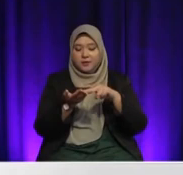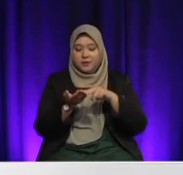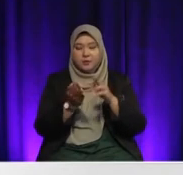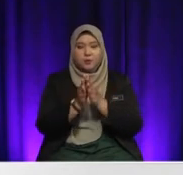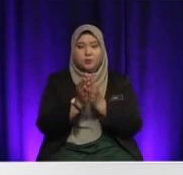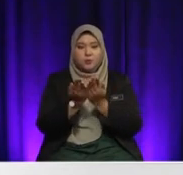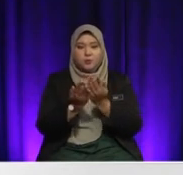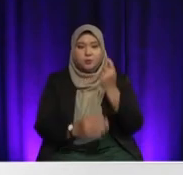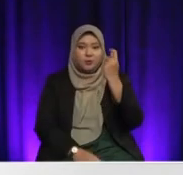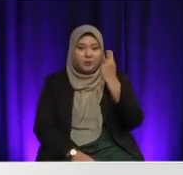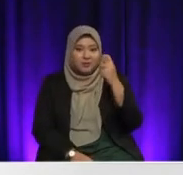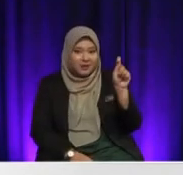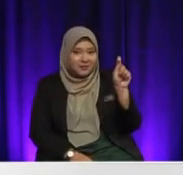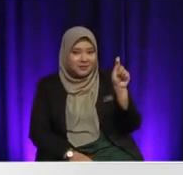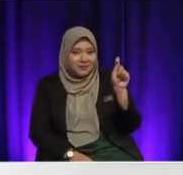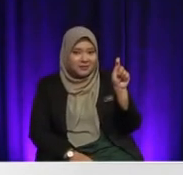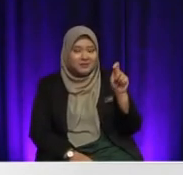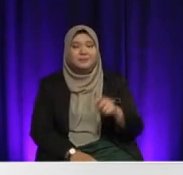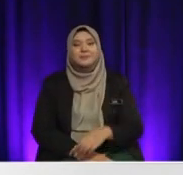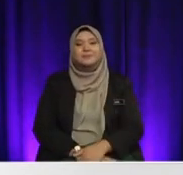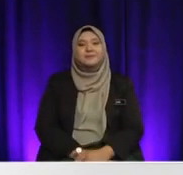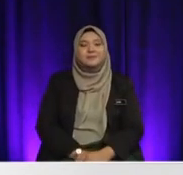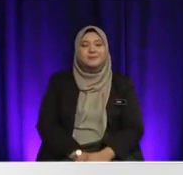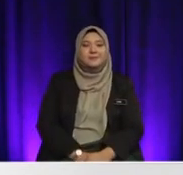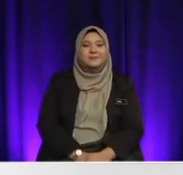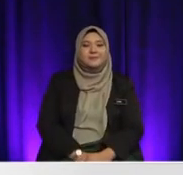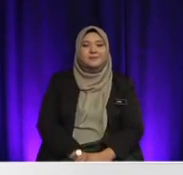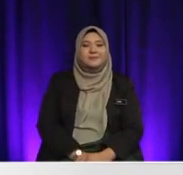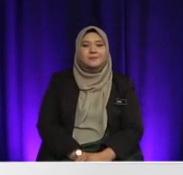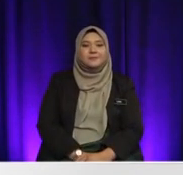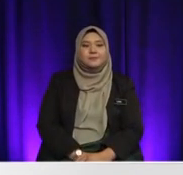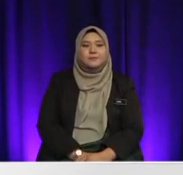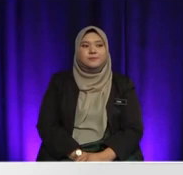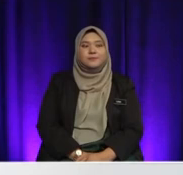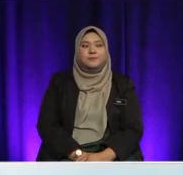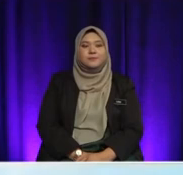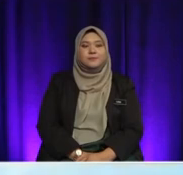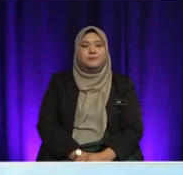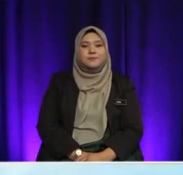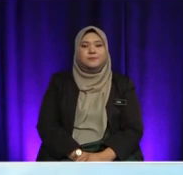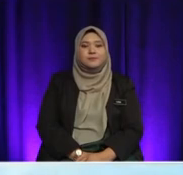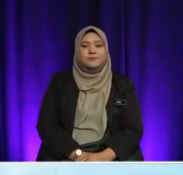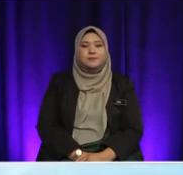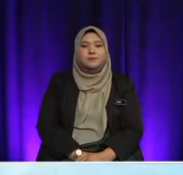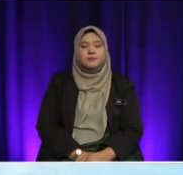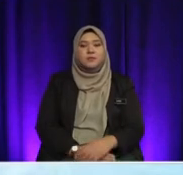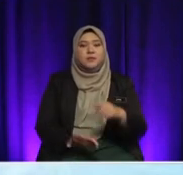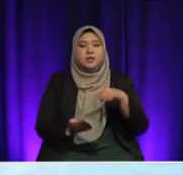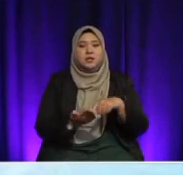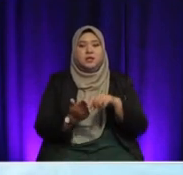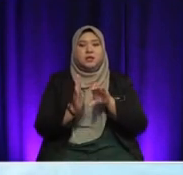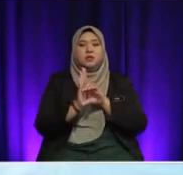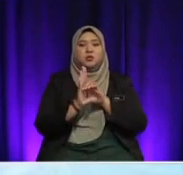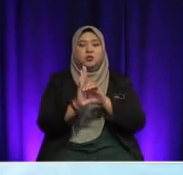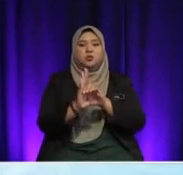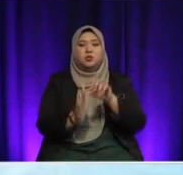Jom kita saksikan maklumat yang diberikan. Cuba jawab ni soalan kuantiti senang. Kuantiti dan kos terlibat dalam penghasilan 1 kilo. Dia